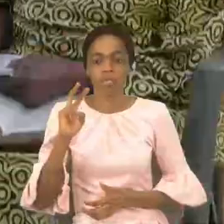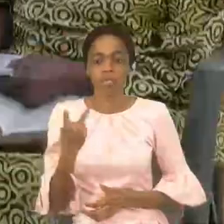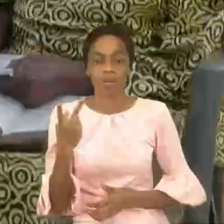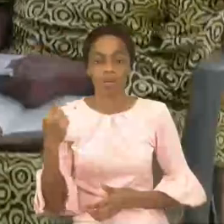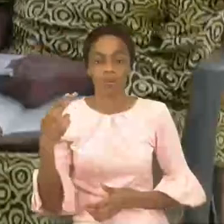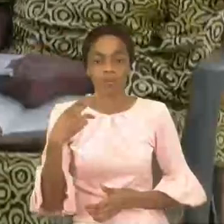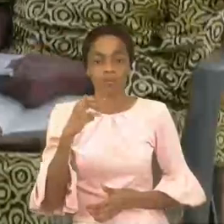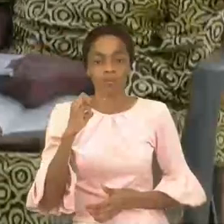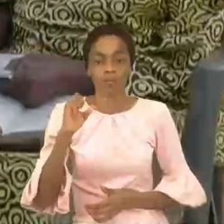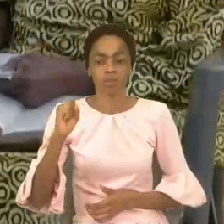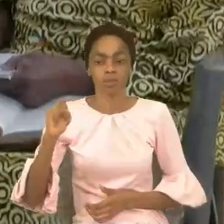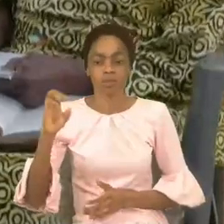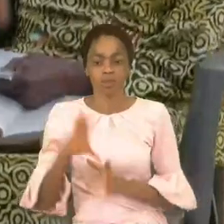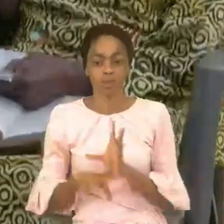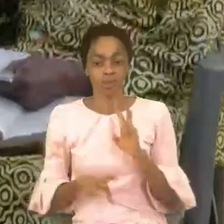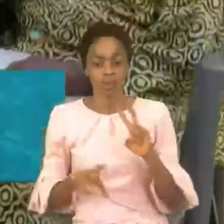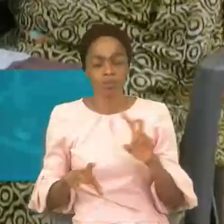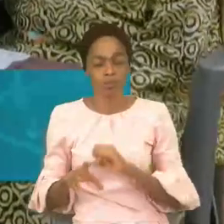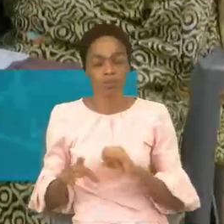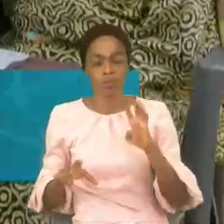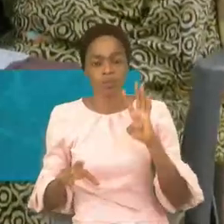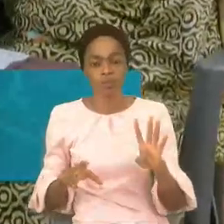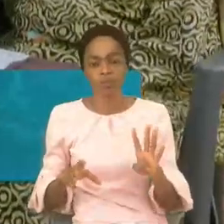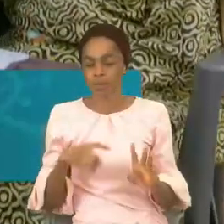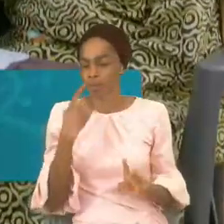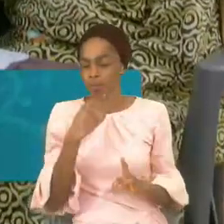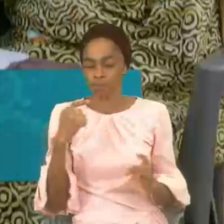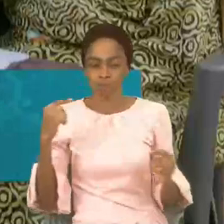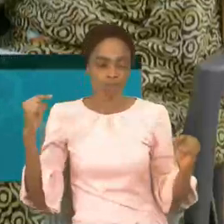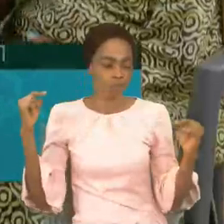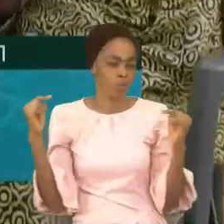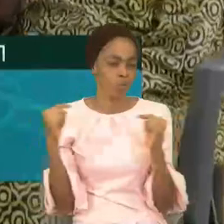chapitre 2, verset 4.